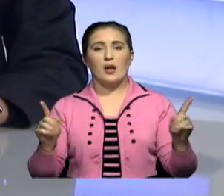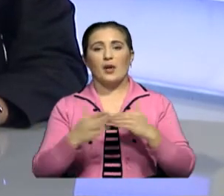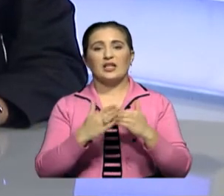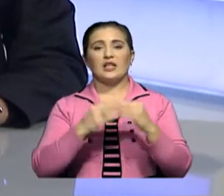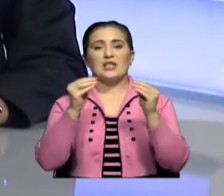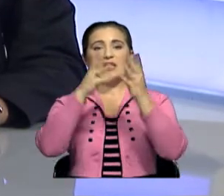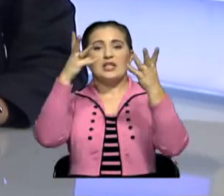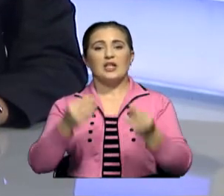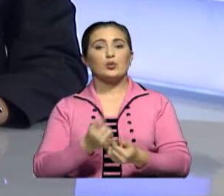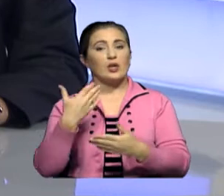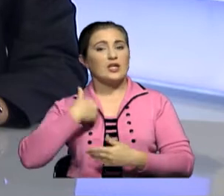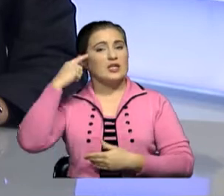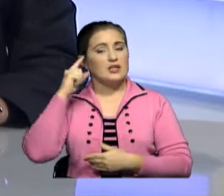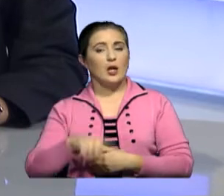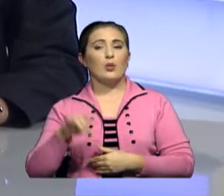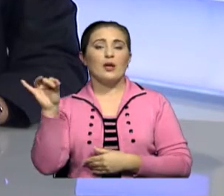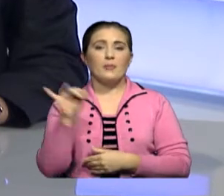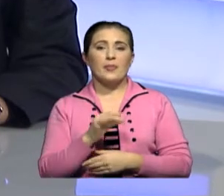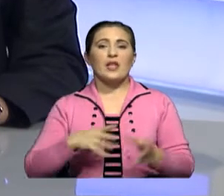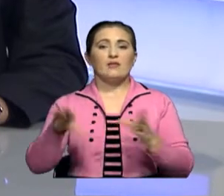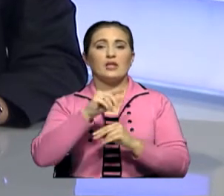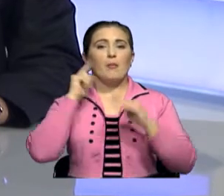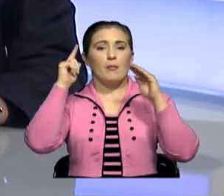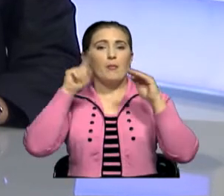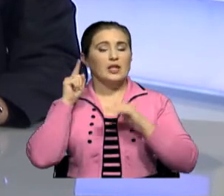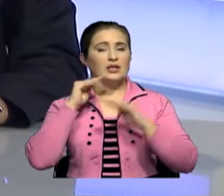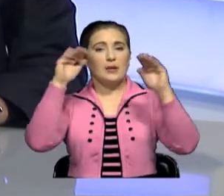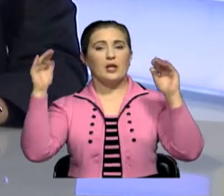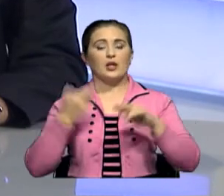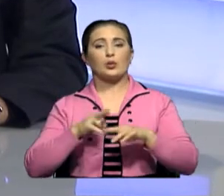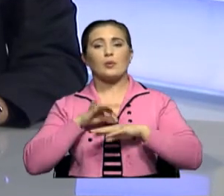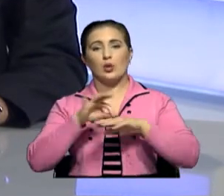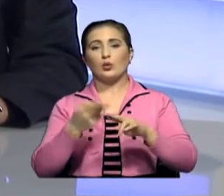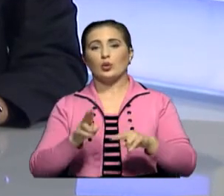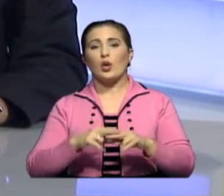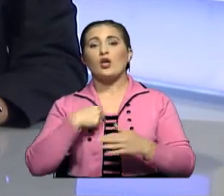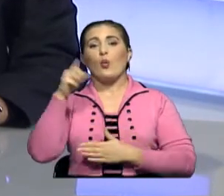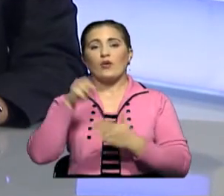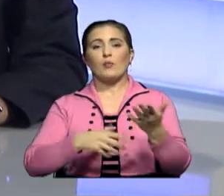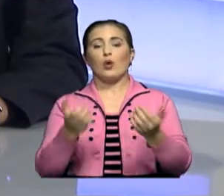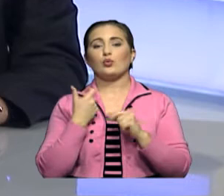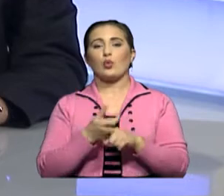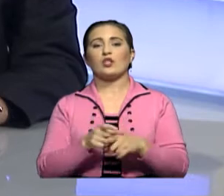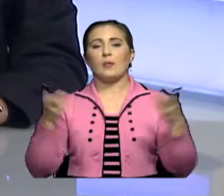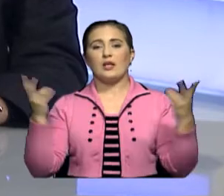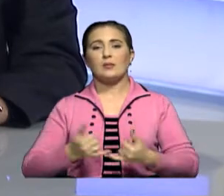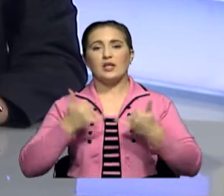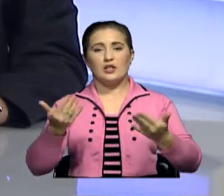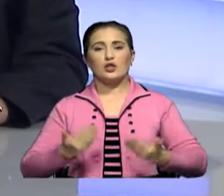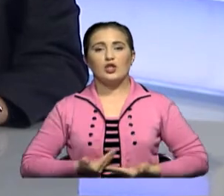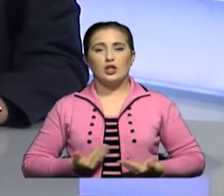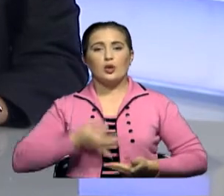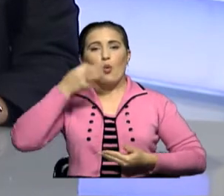десяти дней насколько я знаю и все молодые ребята которые пройдут и и я уверен получат где мы для них жизненный опыт